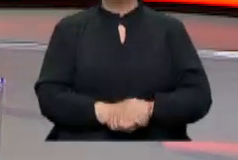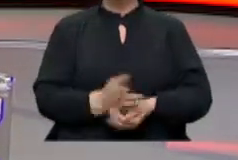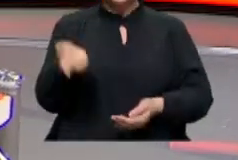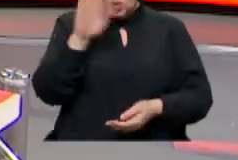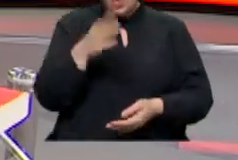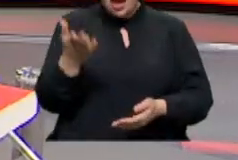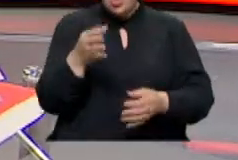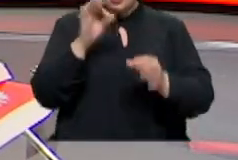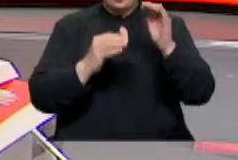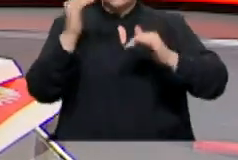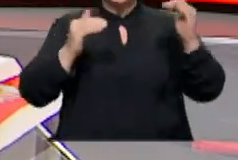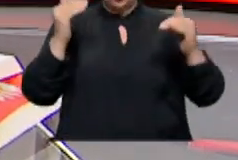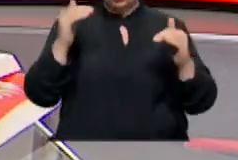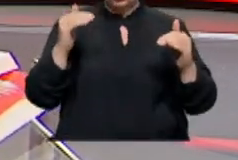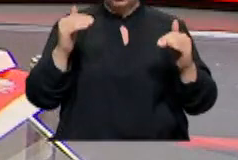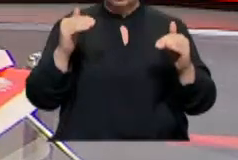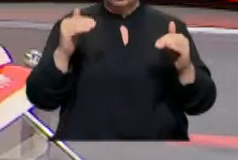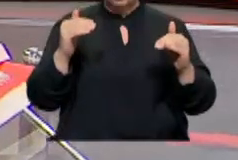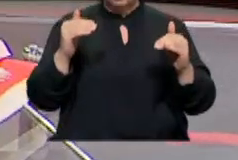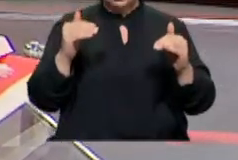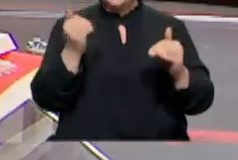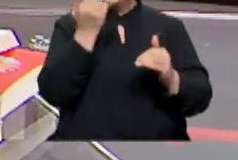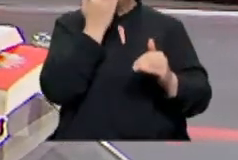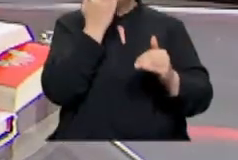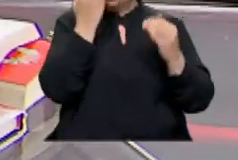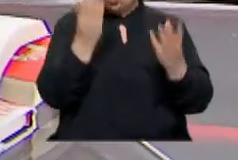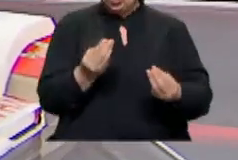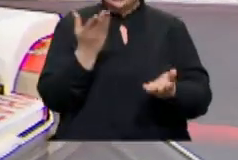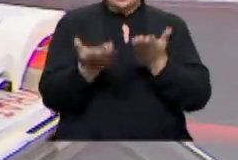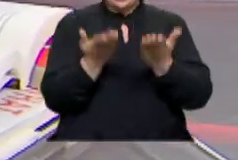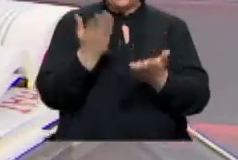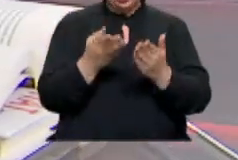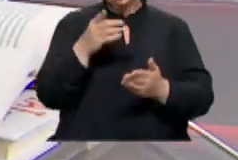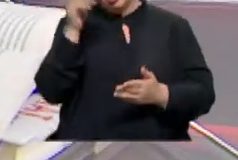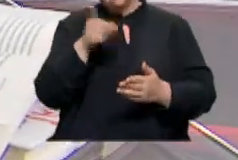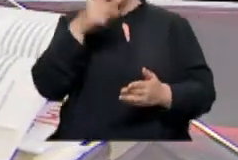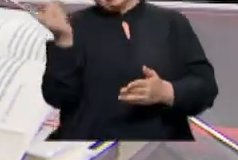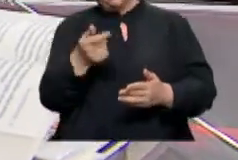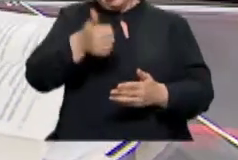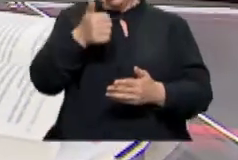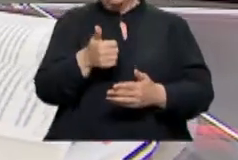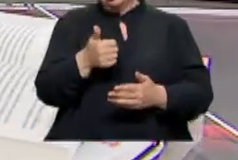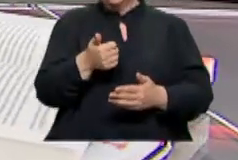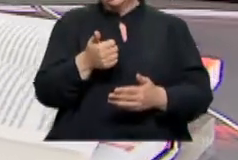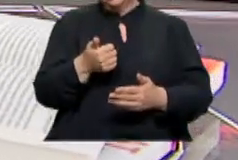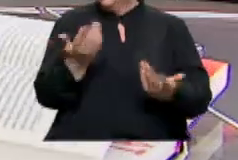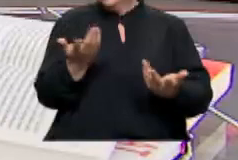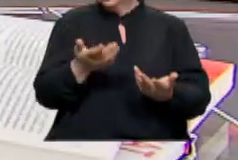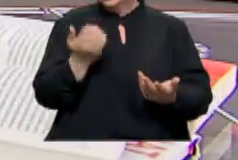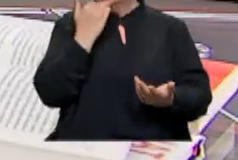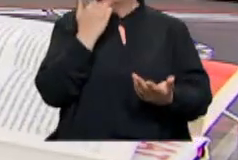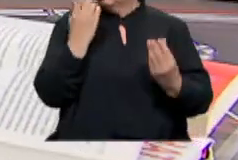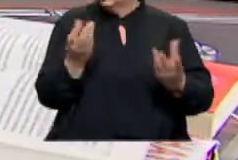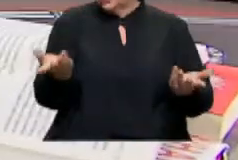Sonra da enflasyonu geçici olduğunu değerlendiriyor ya diğer bakan da. Nasıl geçici